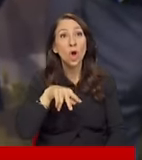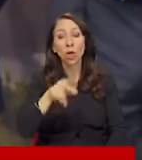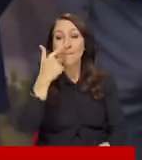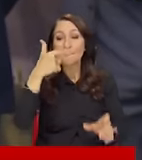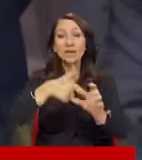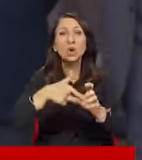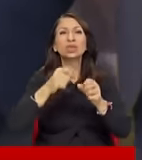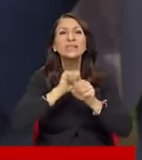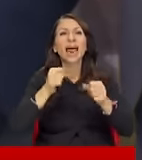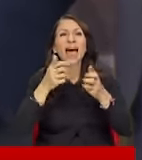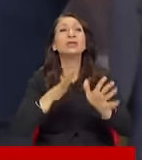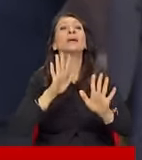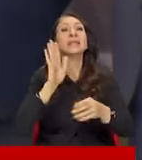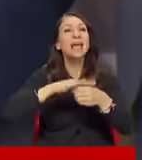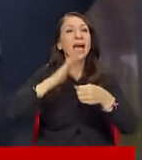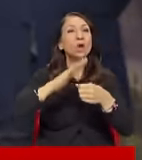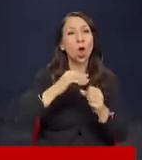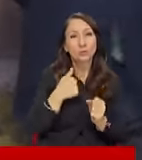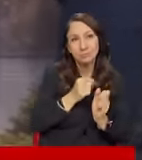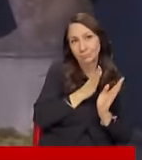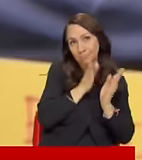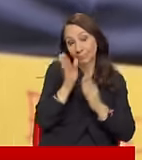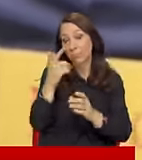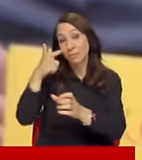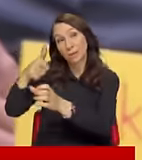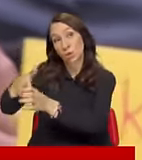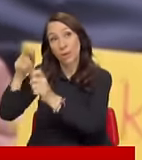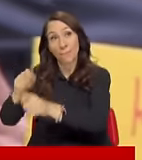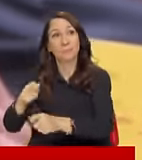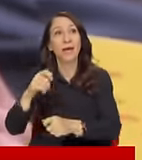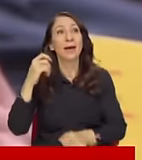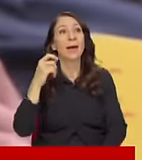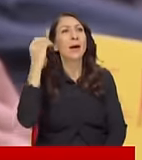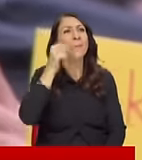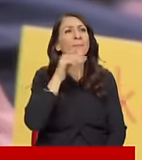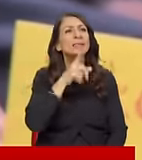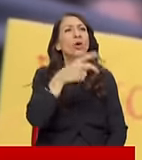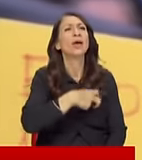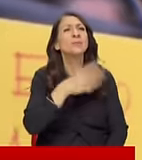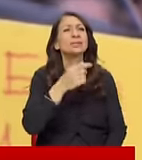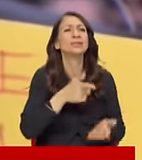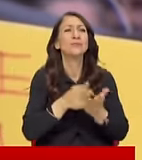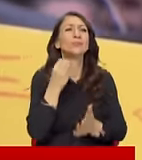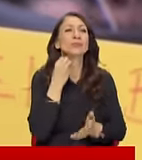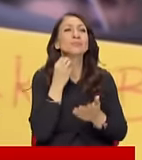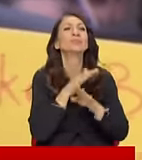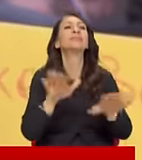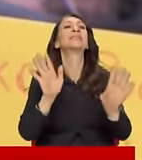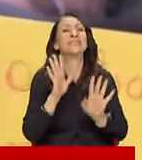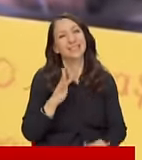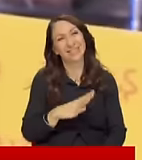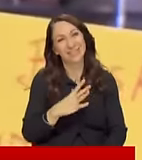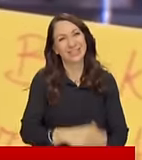mazot harcamasın diye traktörünün yanına kadar götürün dedim. Ekrem abi, seninle olan aşkımız çiftçinin borcu gibi